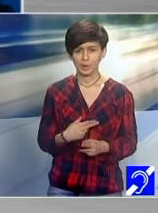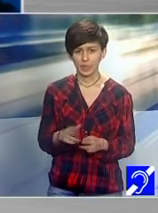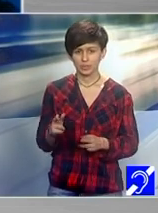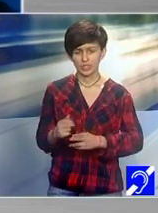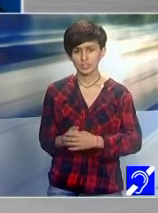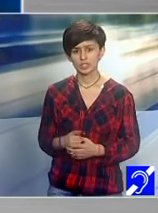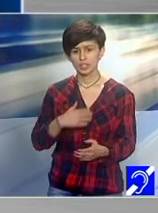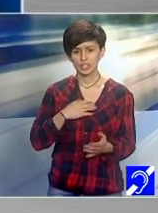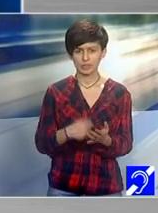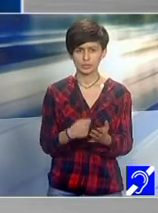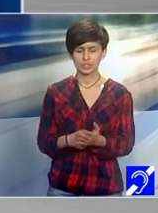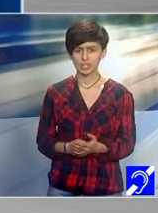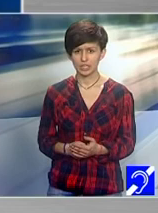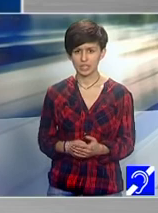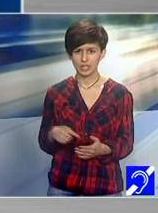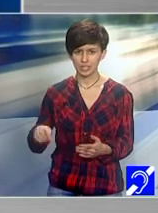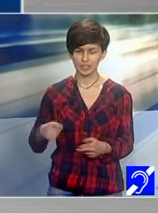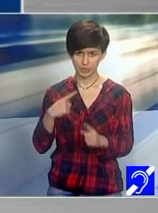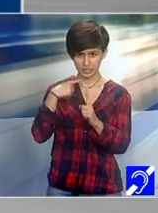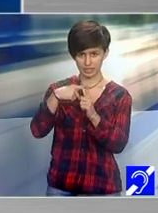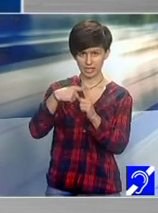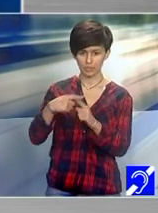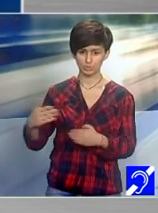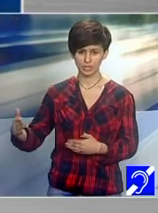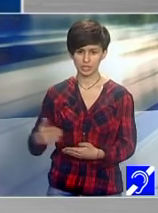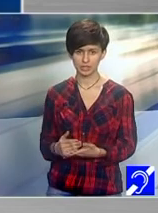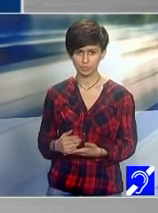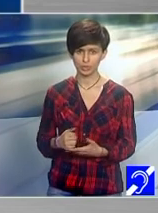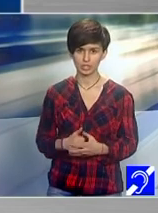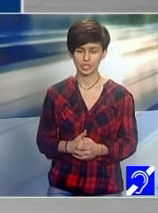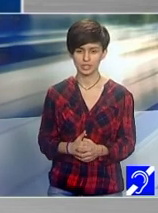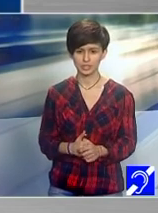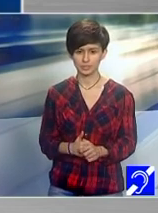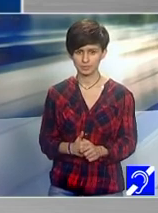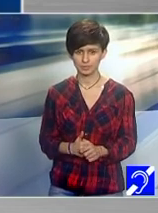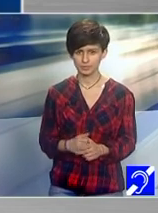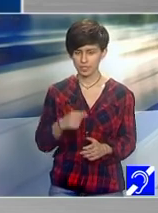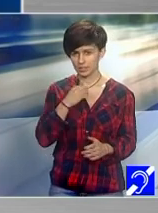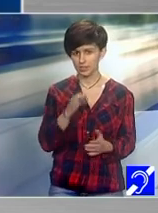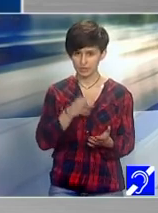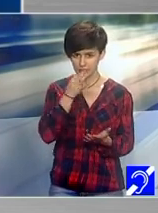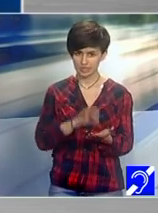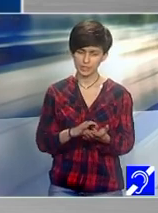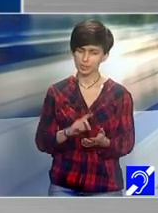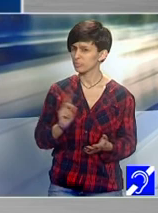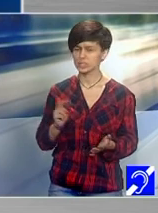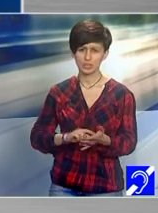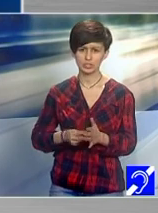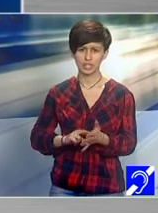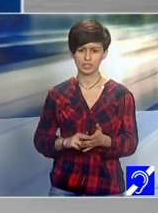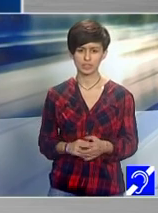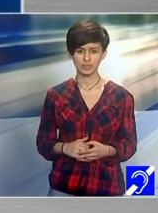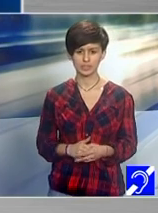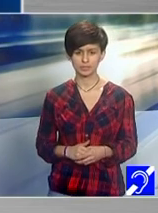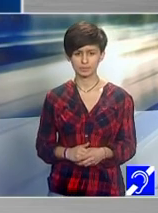salar, la el trebuie să raporteze sporurile. Ne s-a promis lucrul ăsta încă de fostul ministru Bănicioiu. Nu s-a rezolvat nici până în ziua de astăzi. Merem mai